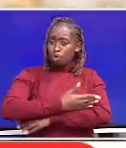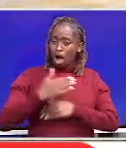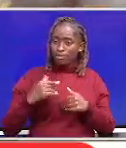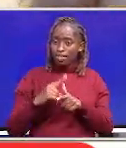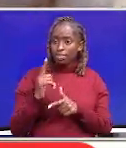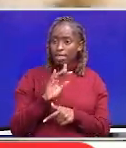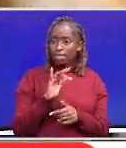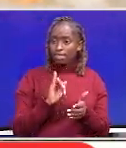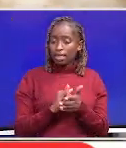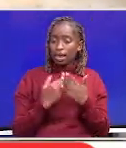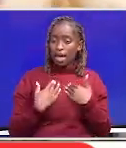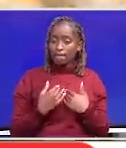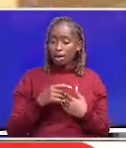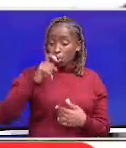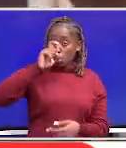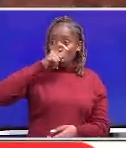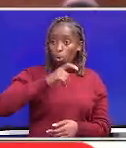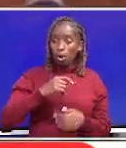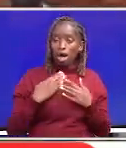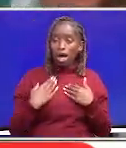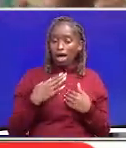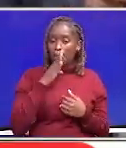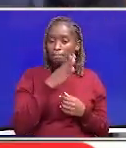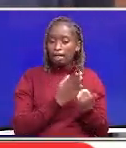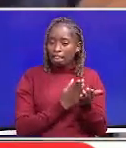yake kunyunyizwa kwa kuvitakasa.